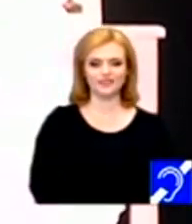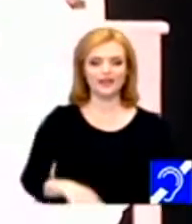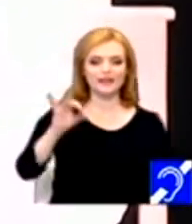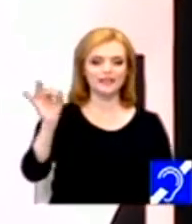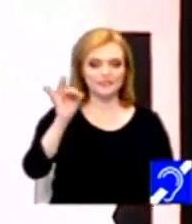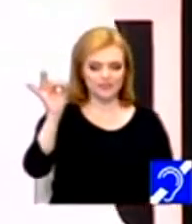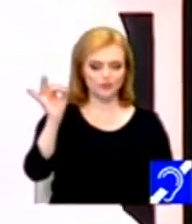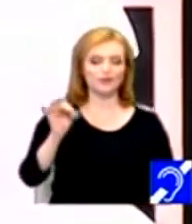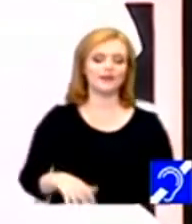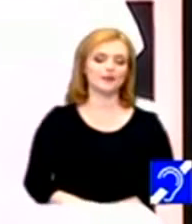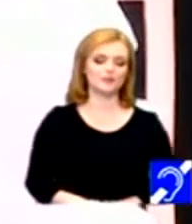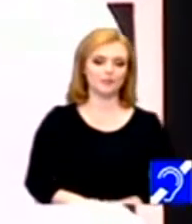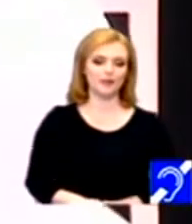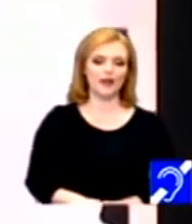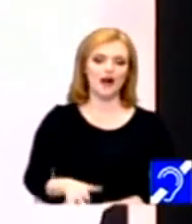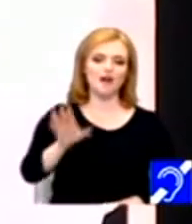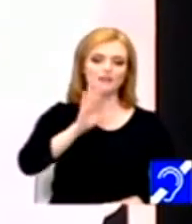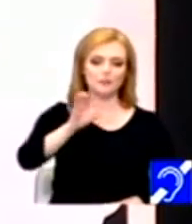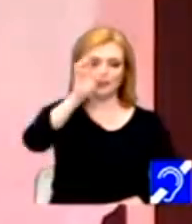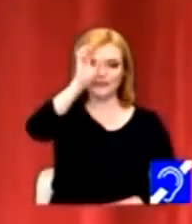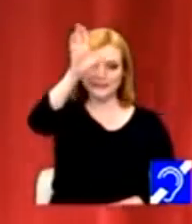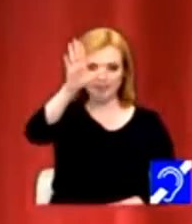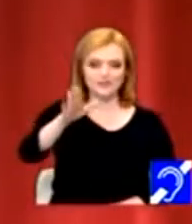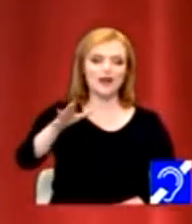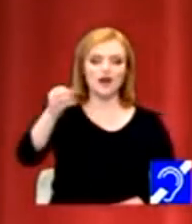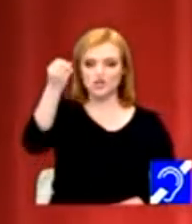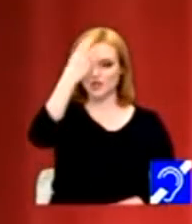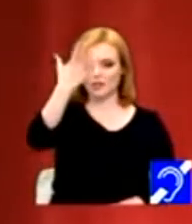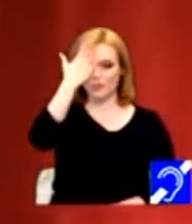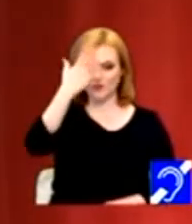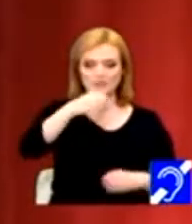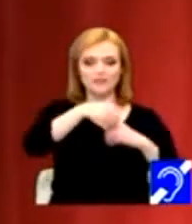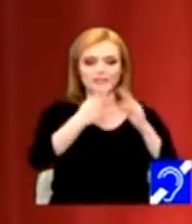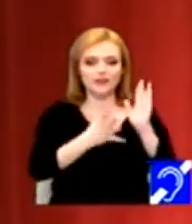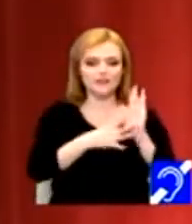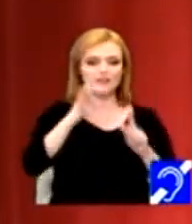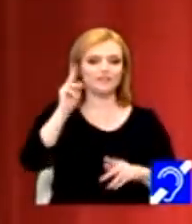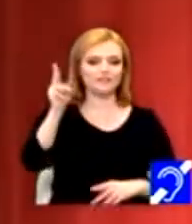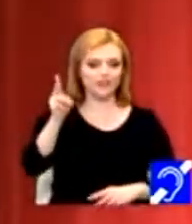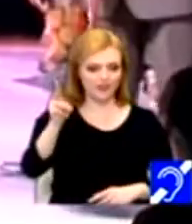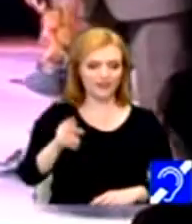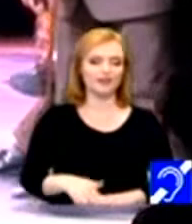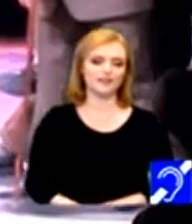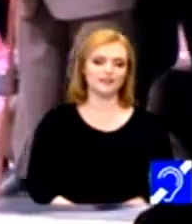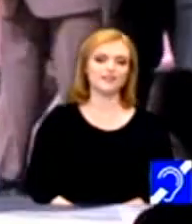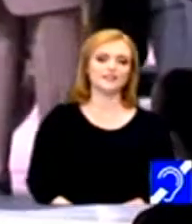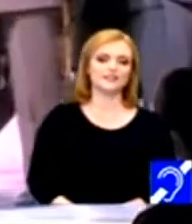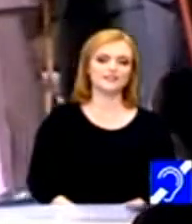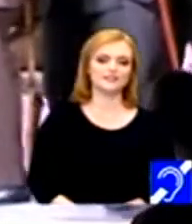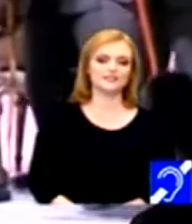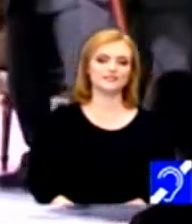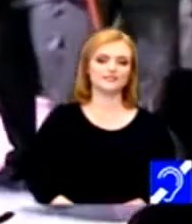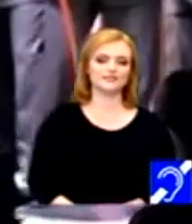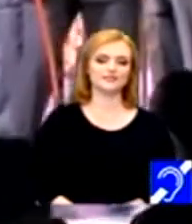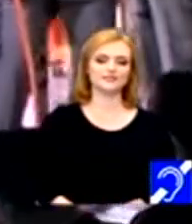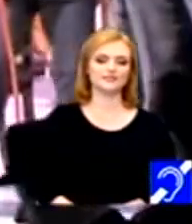Povestea prințesei de ochiate este o punere în scenă a unei piese japoneze din secolul al XIX-lea pe baza unui scenariu de Silviu Purcărete.